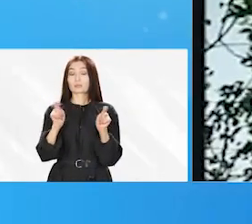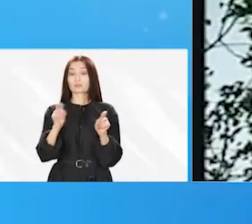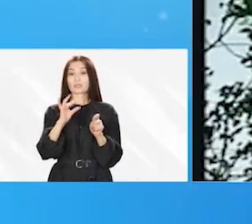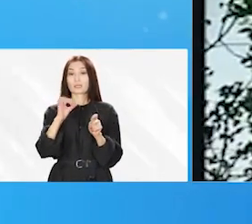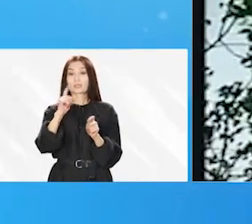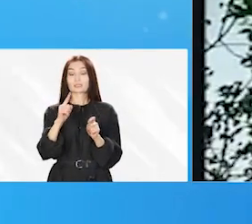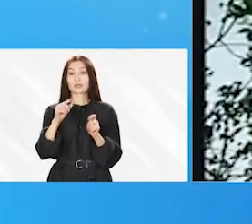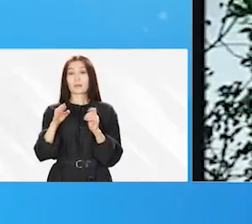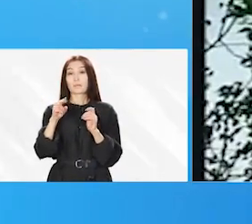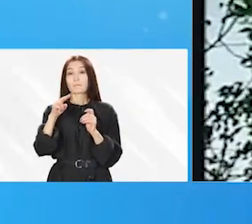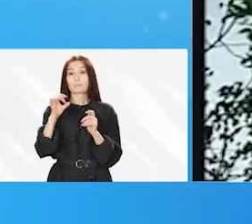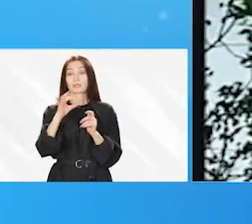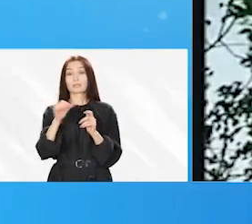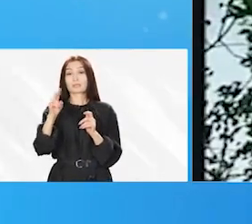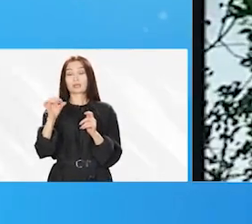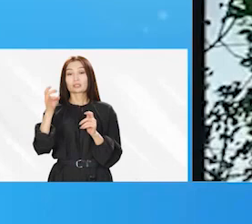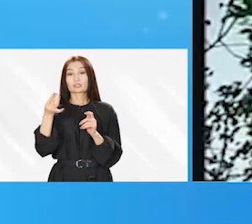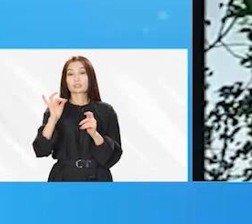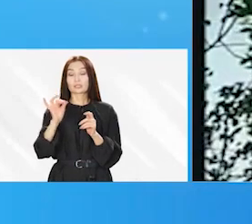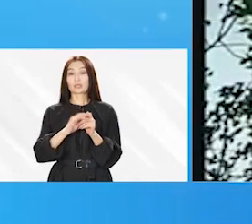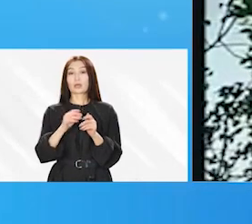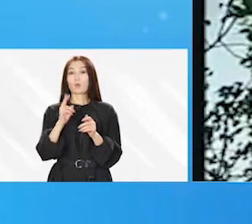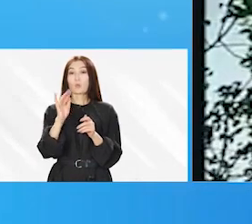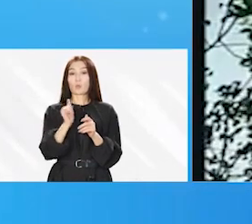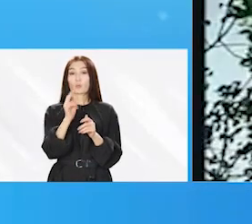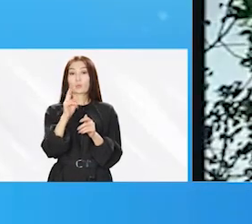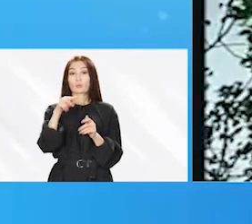придаточных почек на пне клена американского